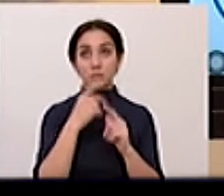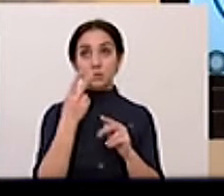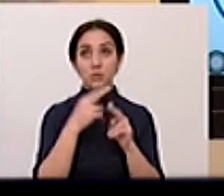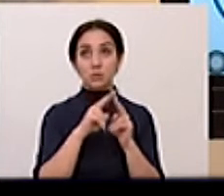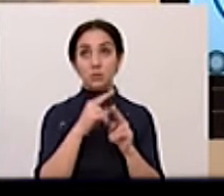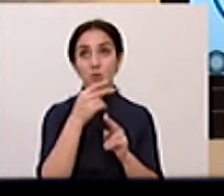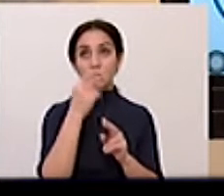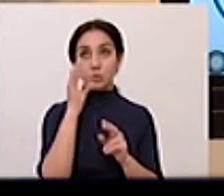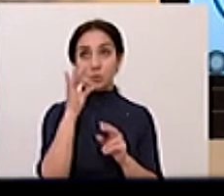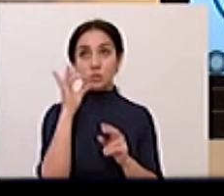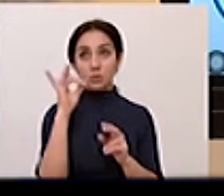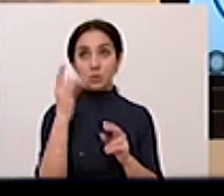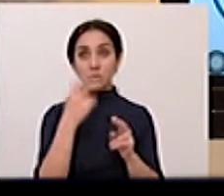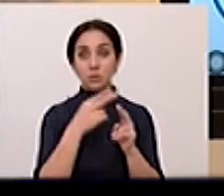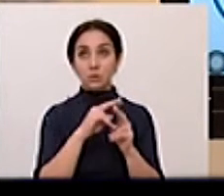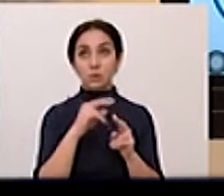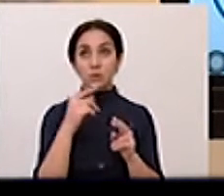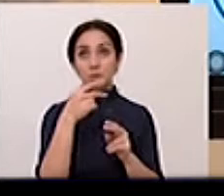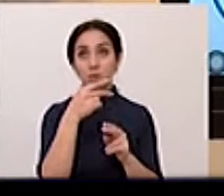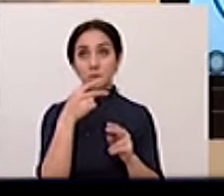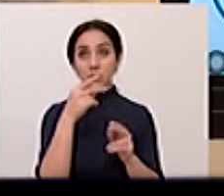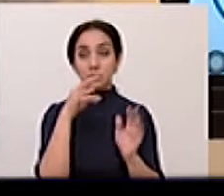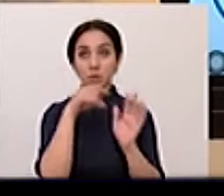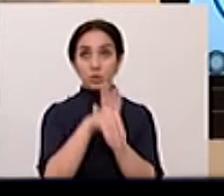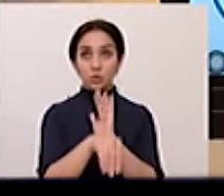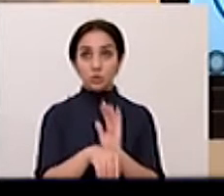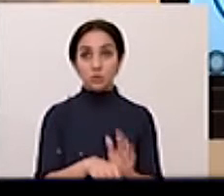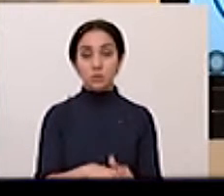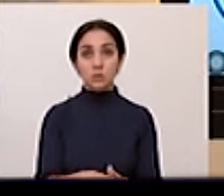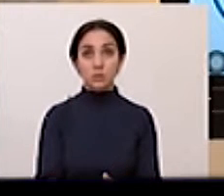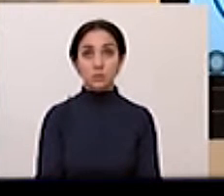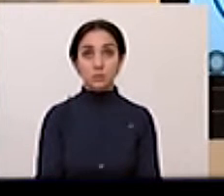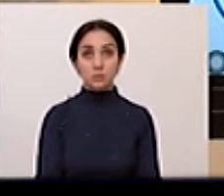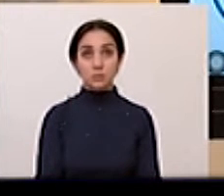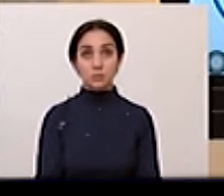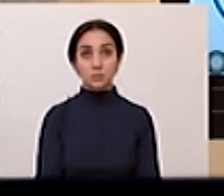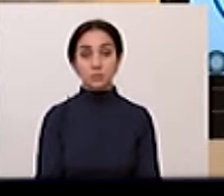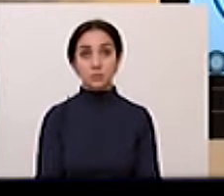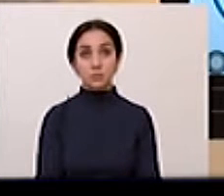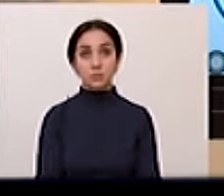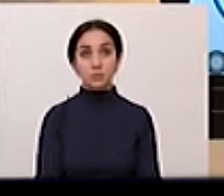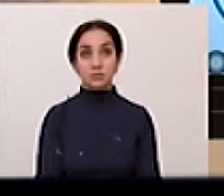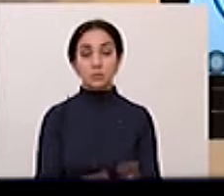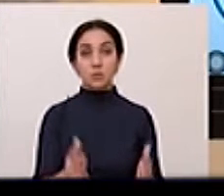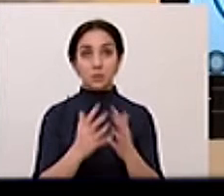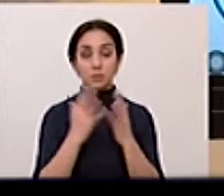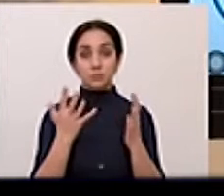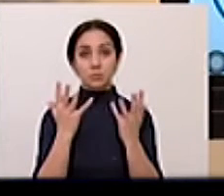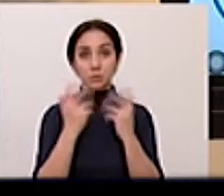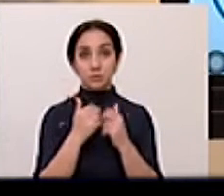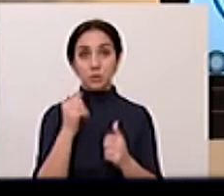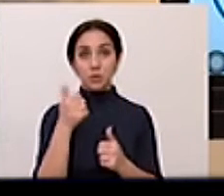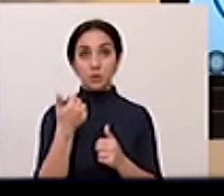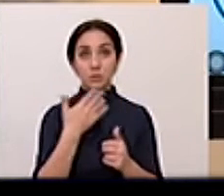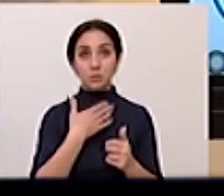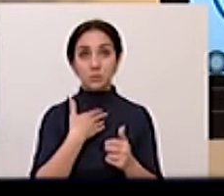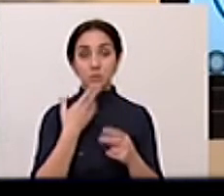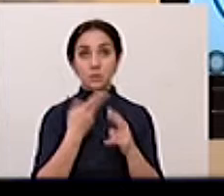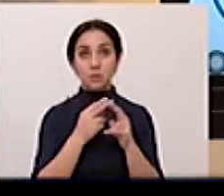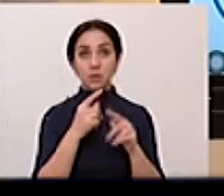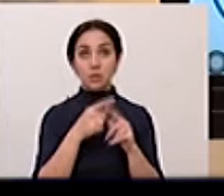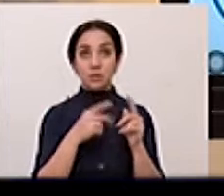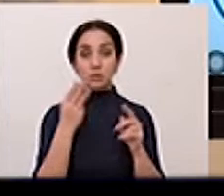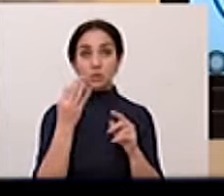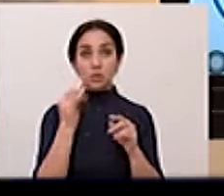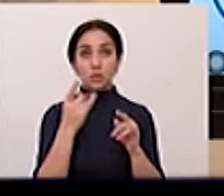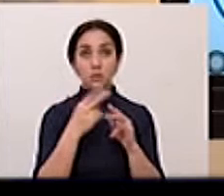esa 0 u r kesmaga tegishli. Ana endi hajmni hisoblash uchun avval biz yarim